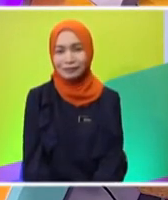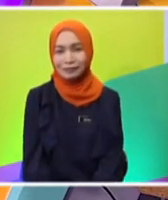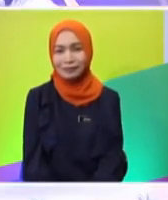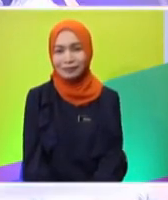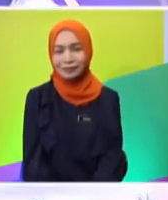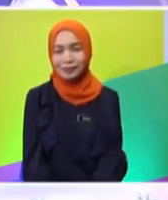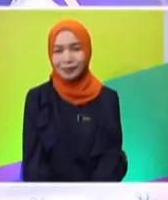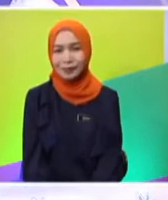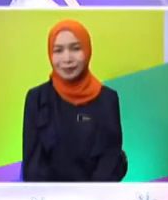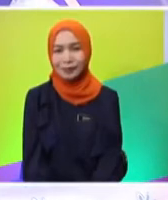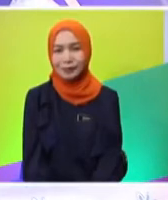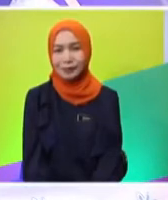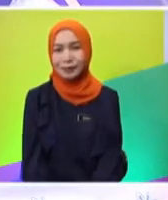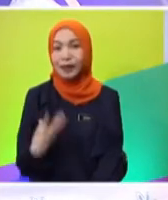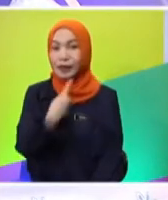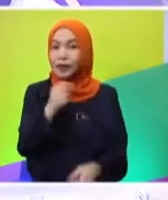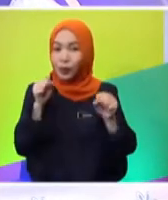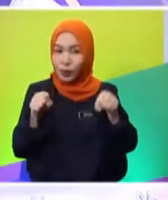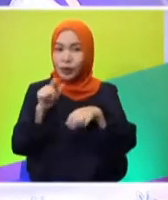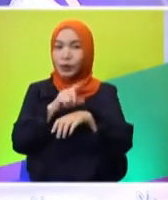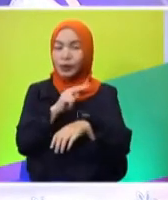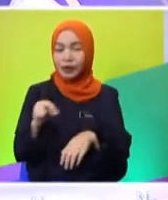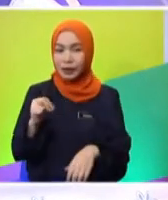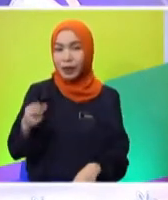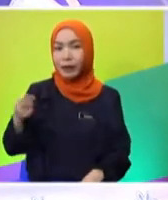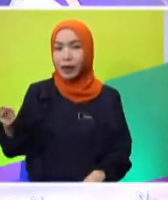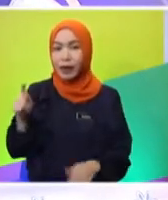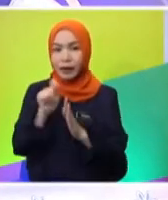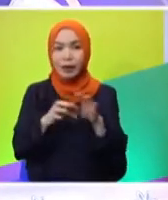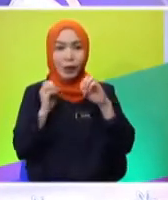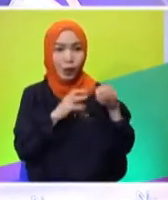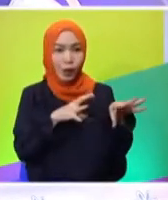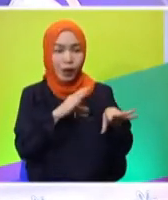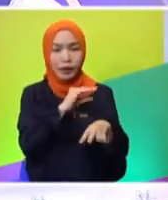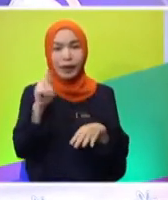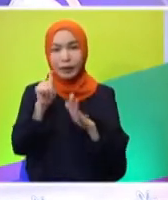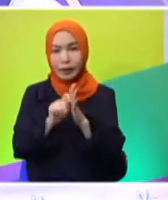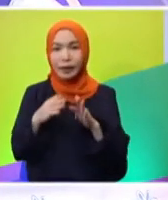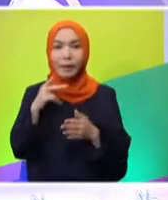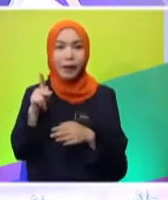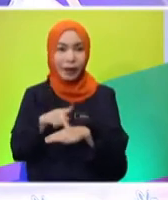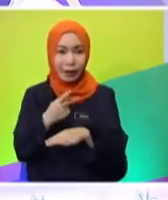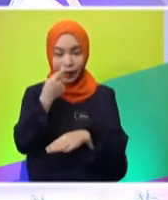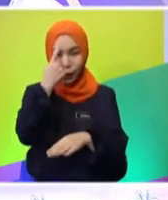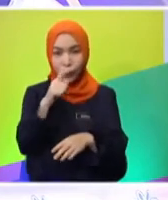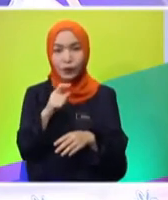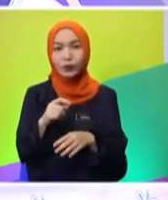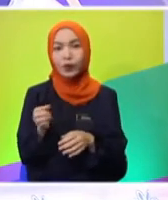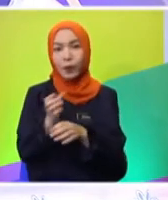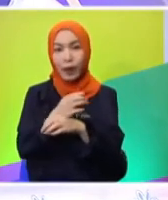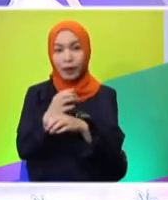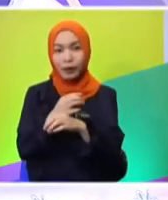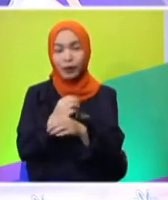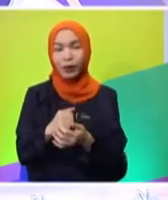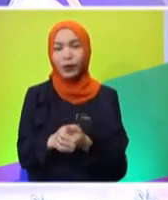tuh untuk melihat makhluk itu Budi juga gunakan bahan tubuh ataupun terpakai untuk membentuk acuan ini kita gunakan sebagai acuan